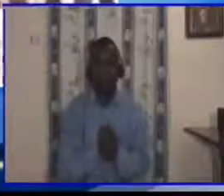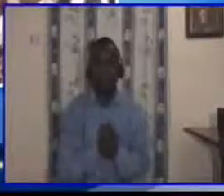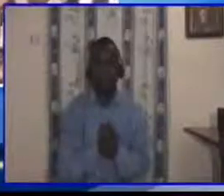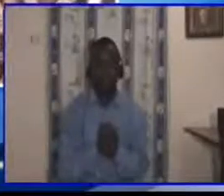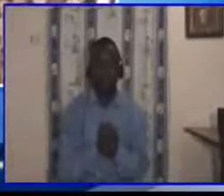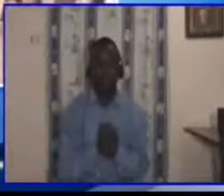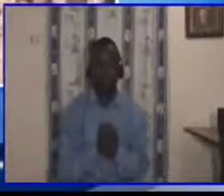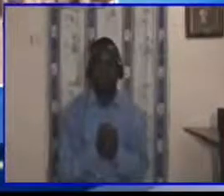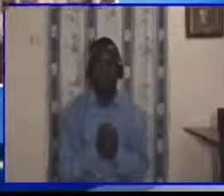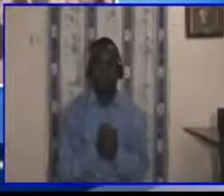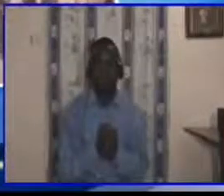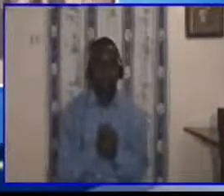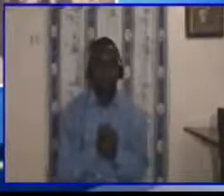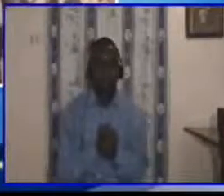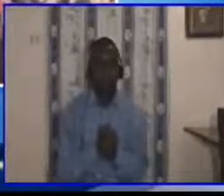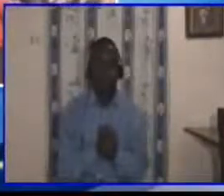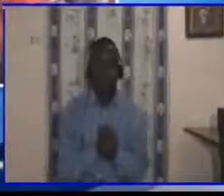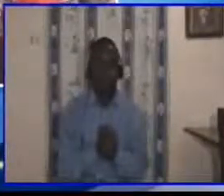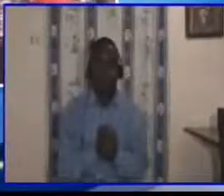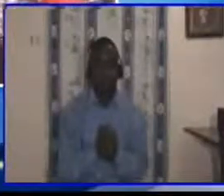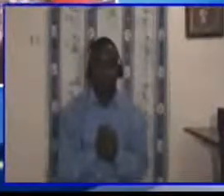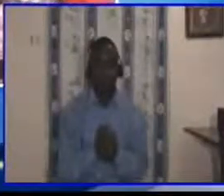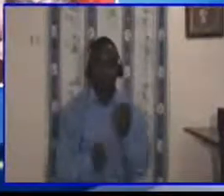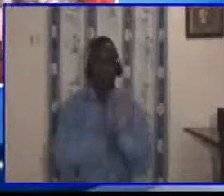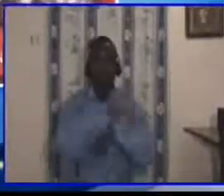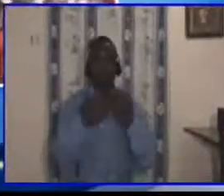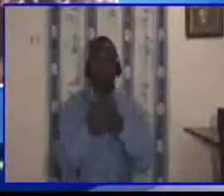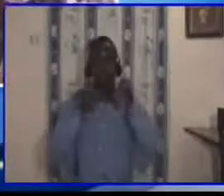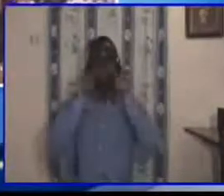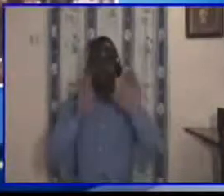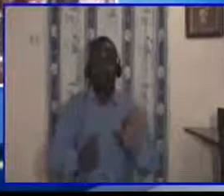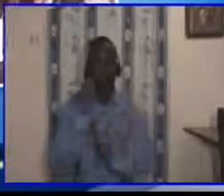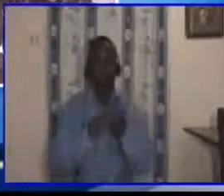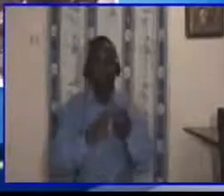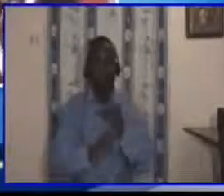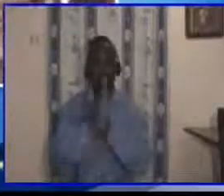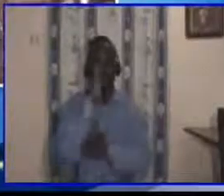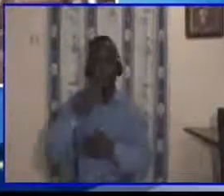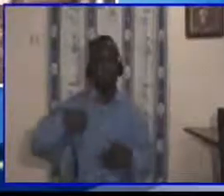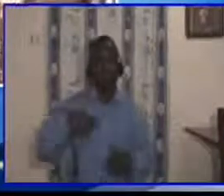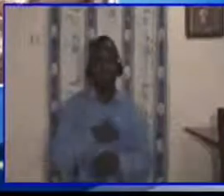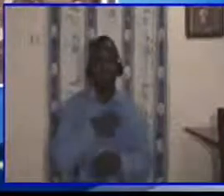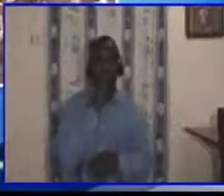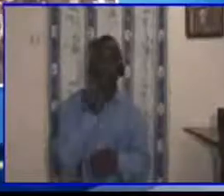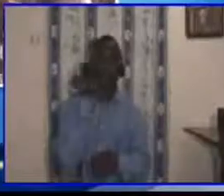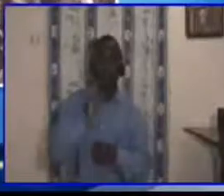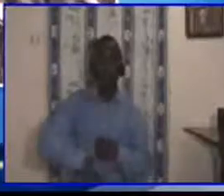ma quando gesù cristo il figlio di dio è morto sulla croce